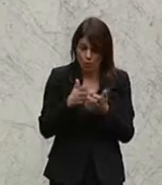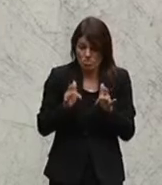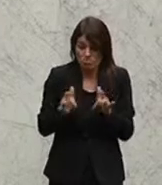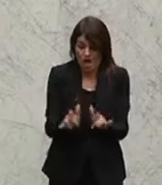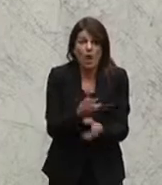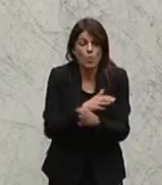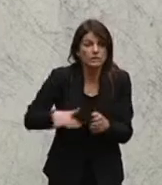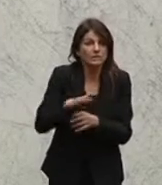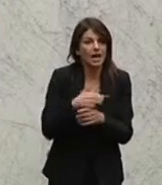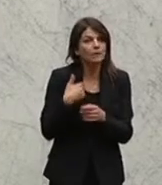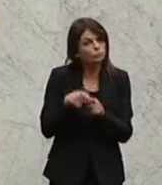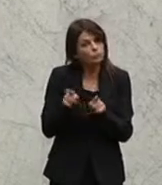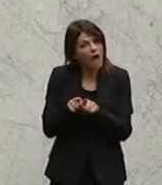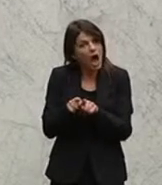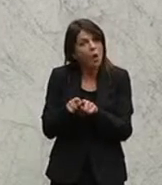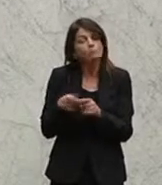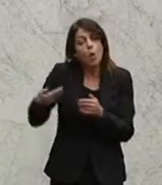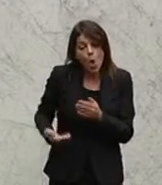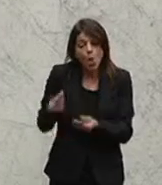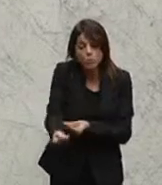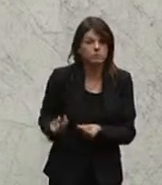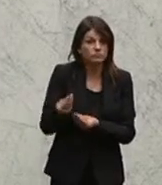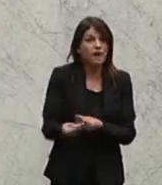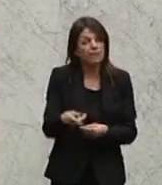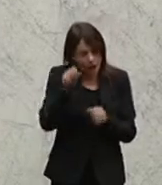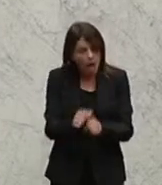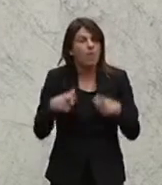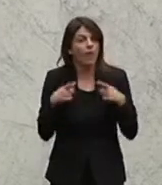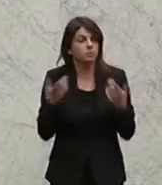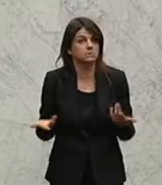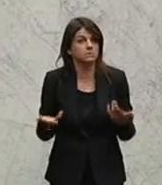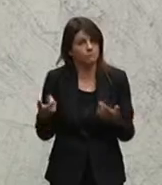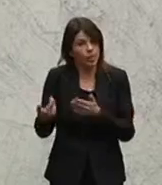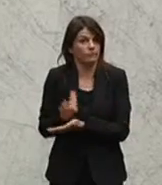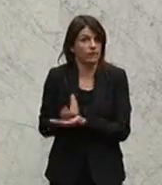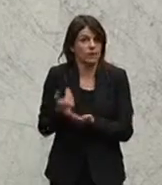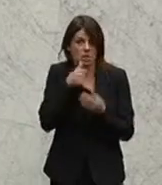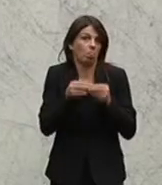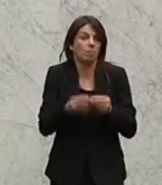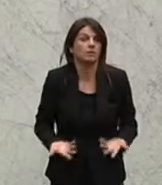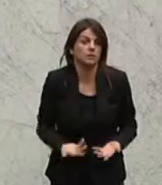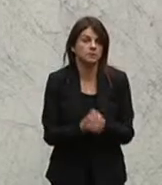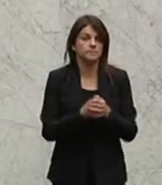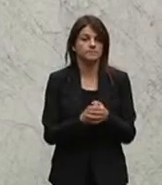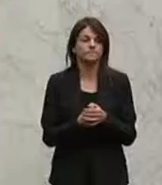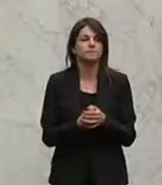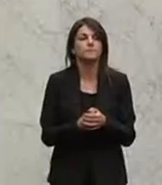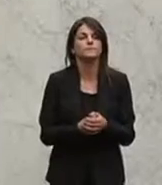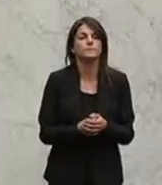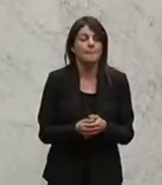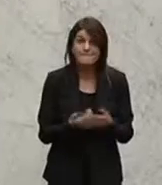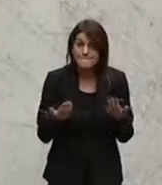im Lande halten können, auch dementsprechend entlohnen, dass die von leben können von diesem Einkommen.